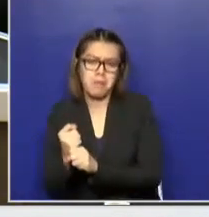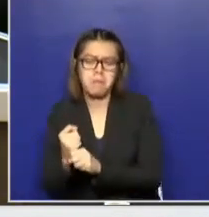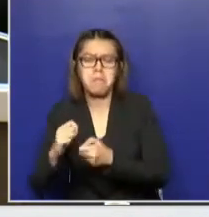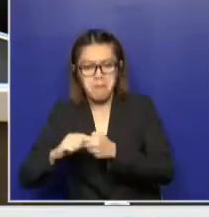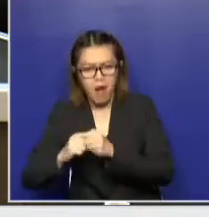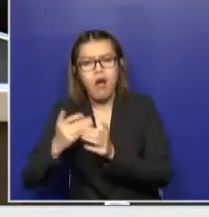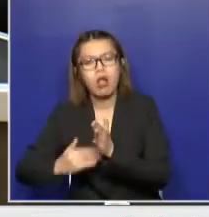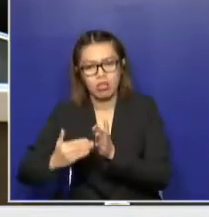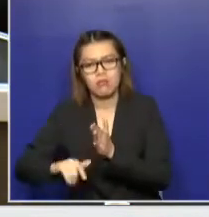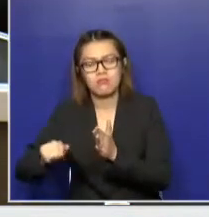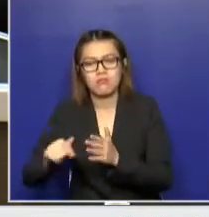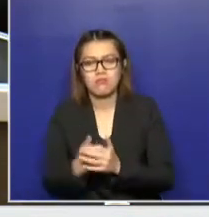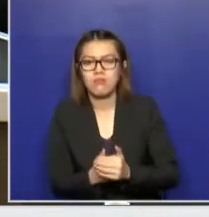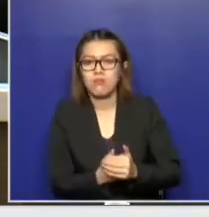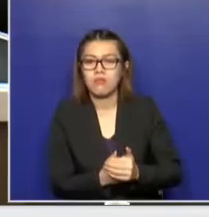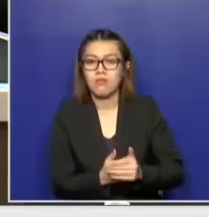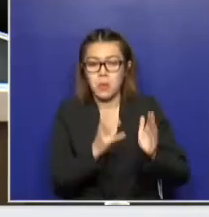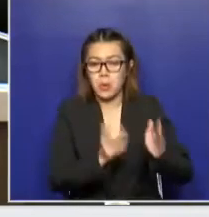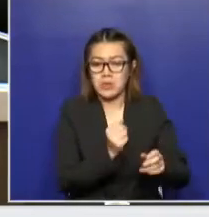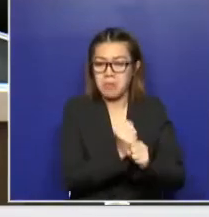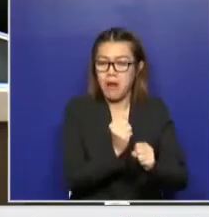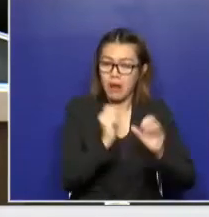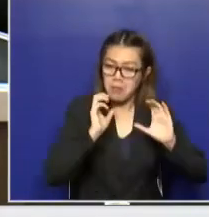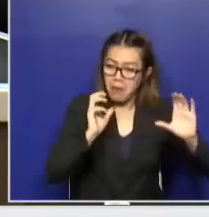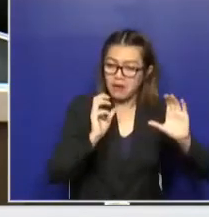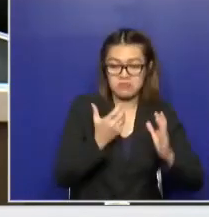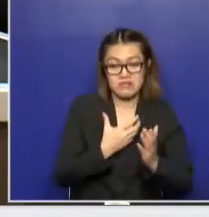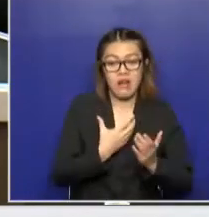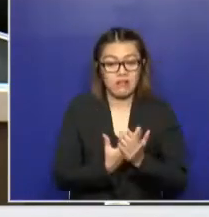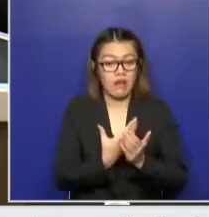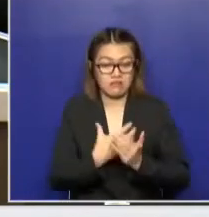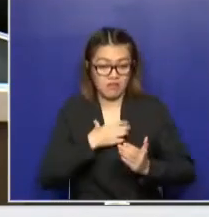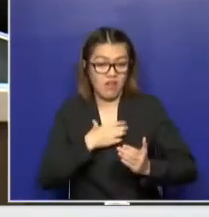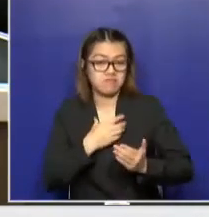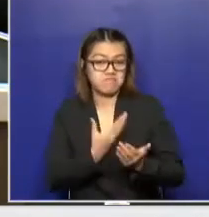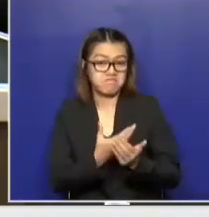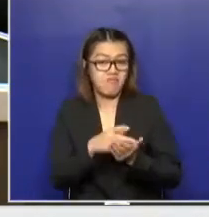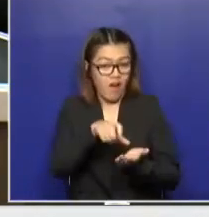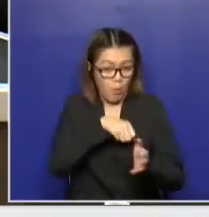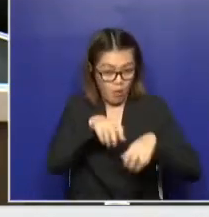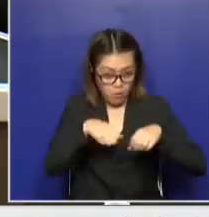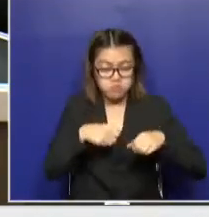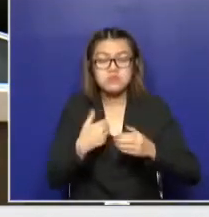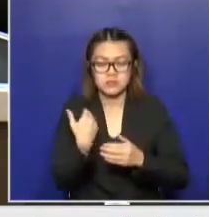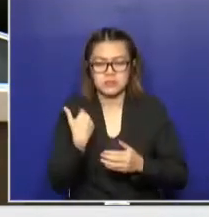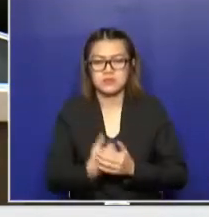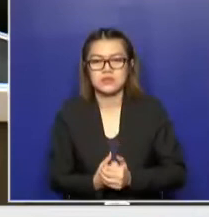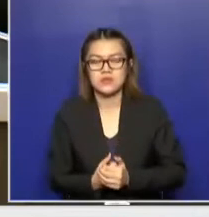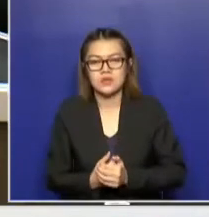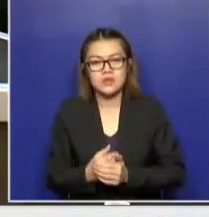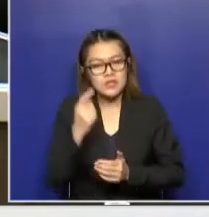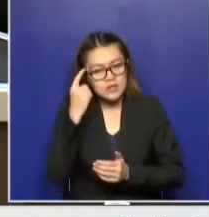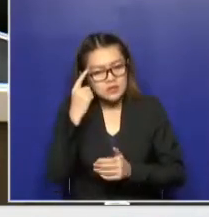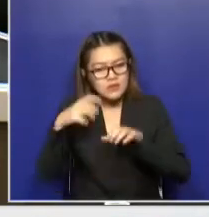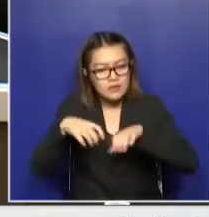างให้เจ้าหน้าที่เรียกรับผลประโยชน์ได้ฉะนั้นการตรากฎหมายใดๆก็ตามนะครับให้นึกถึงผู้ประกอบการเป็นหลัก